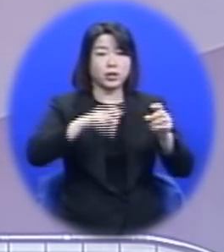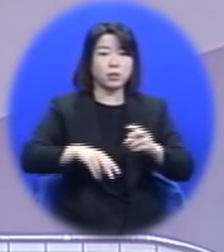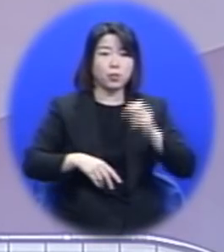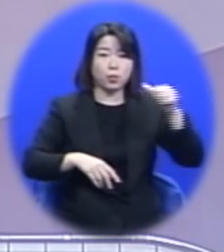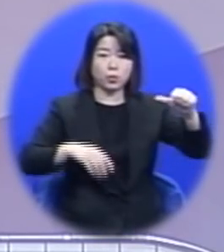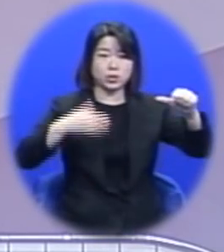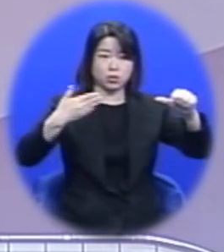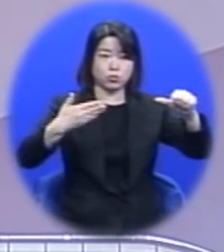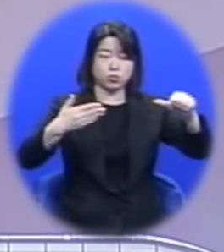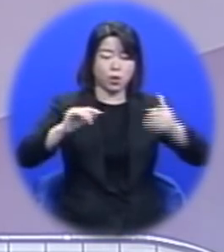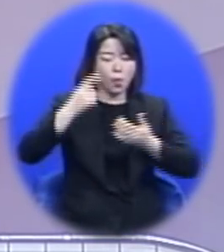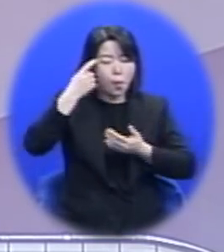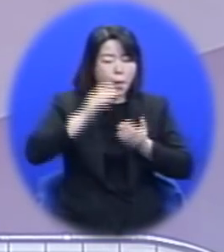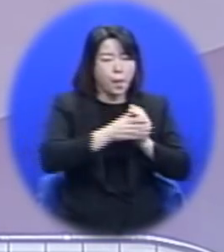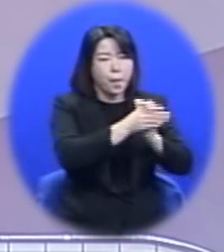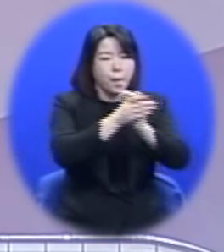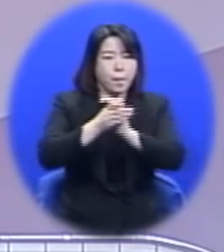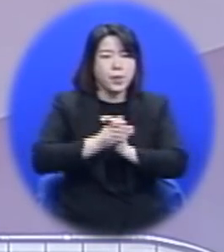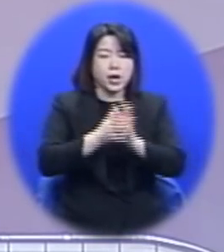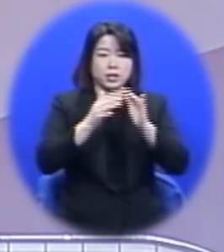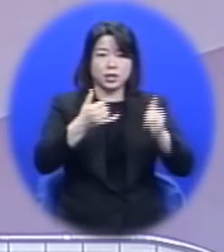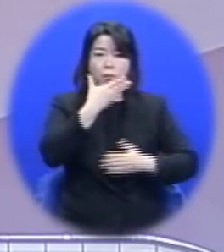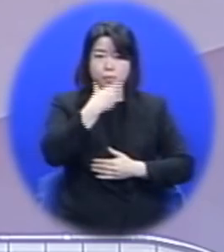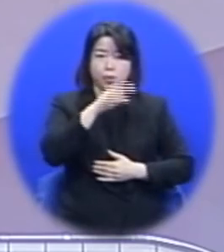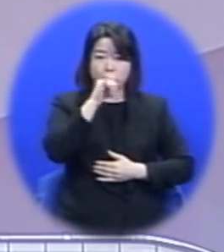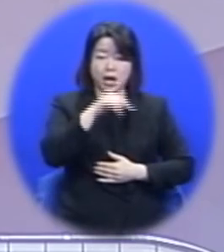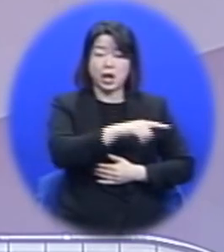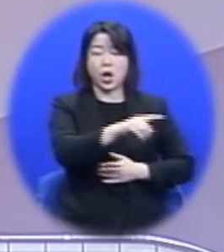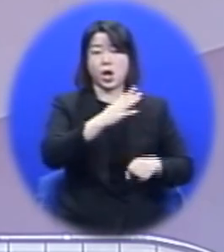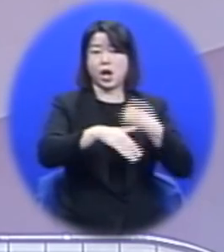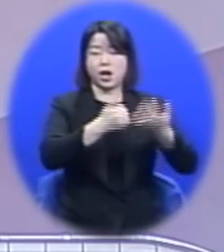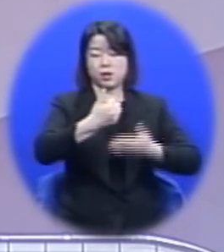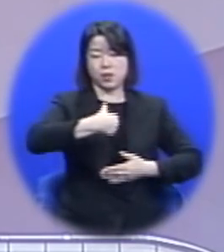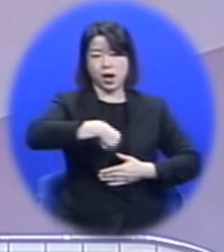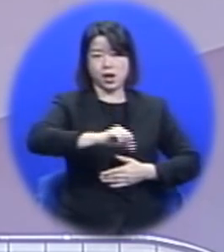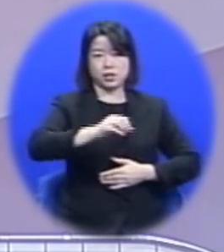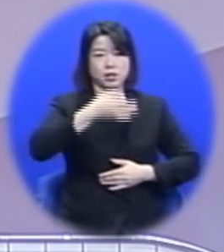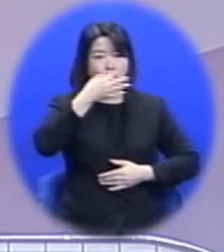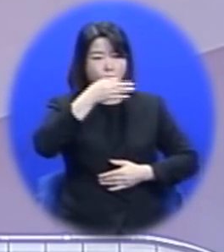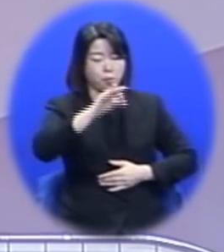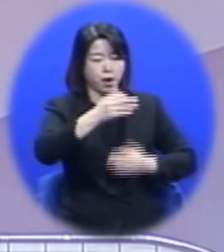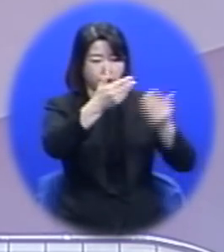자는 복이 있나니 저희가 하나님의 아들이라 일컬음을 받을 것이며.